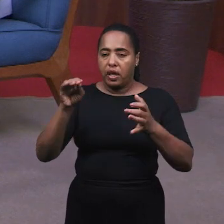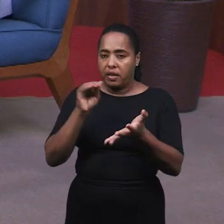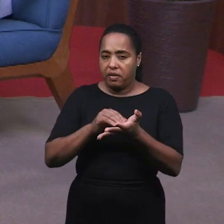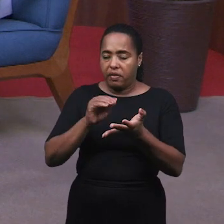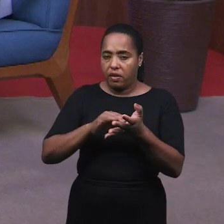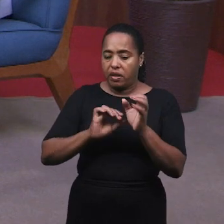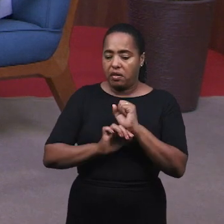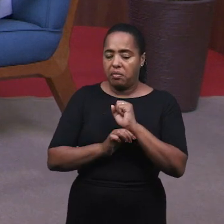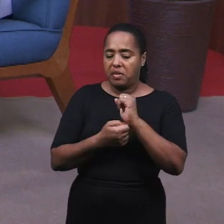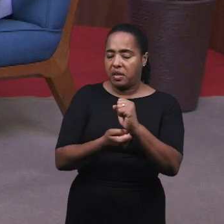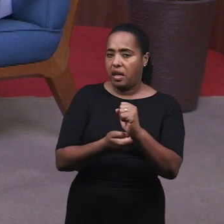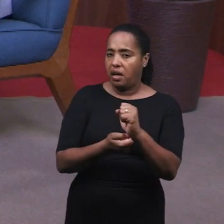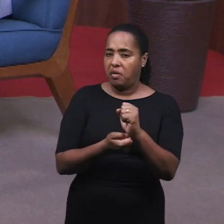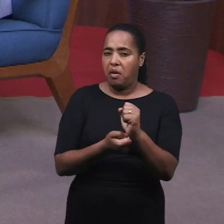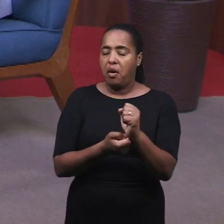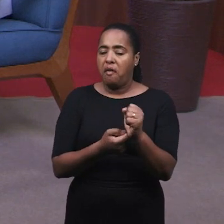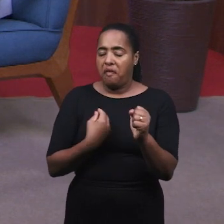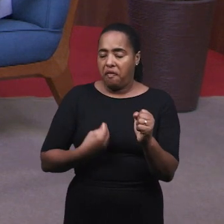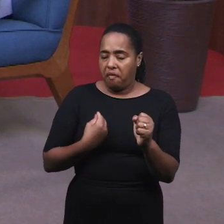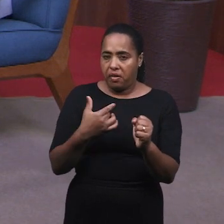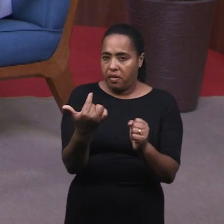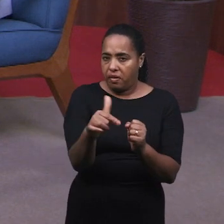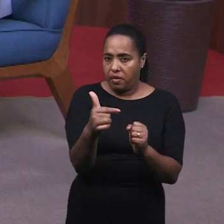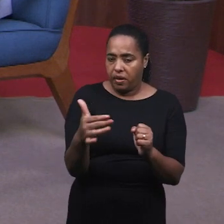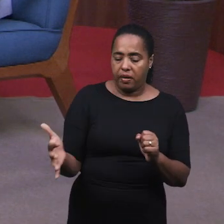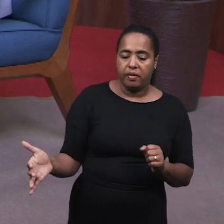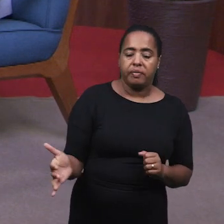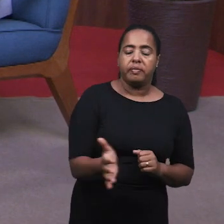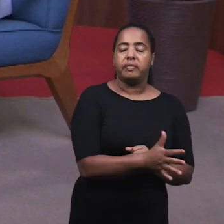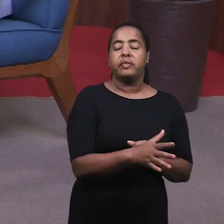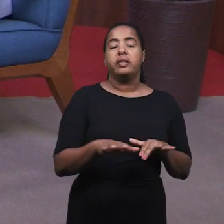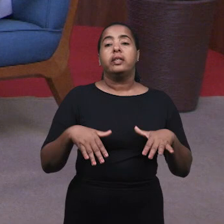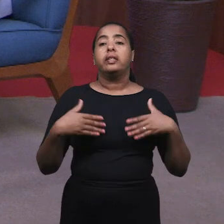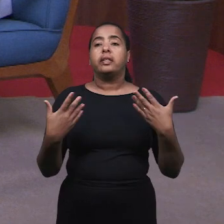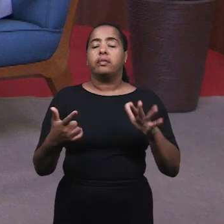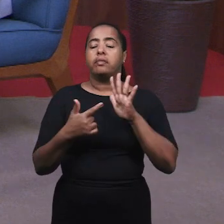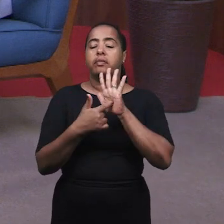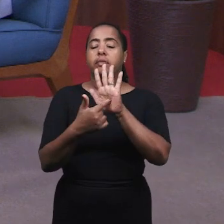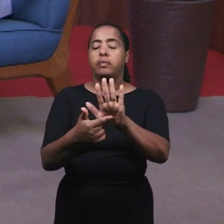mort, pas de vie. Très bien, allons-y.